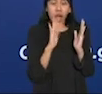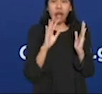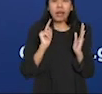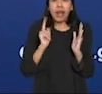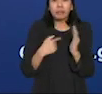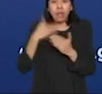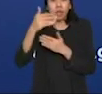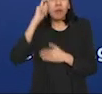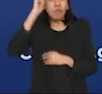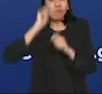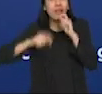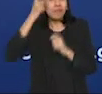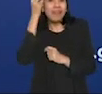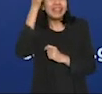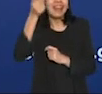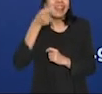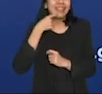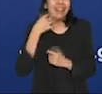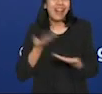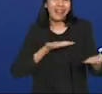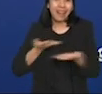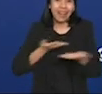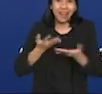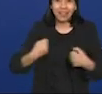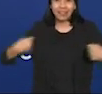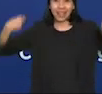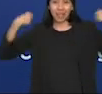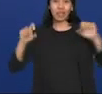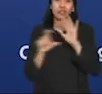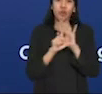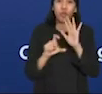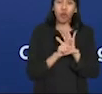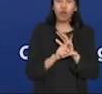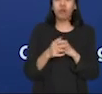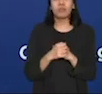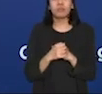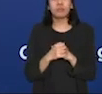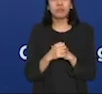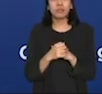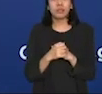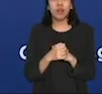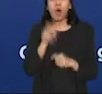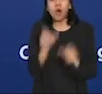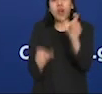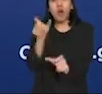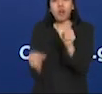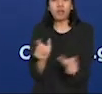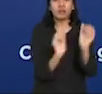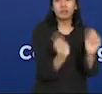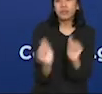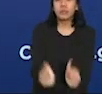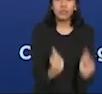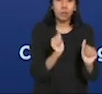layanan kesehatan semisal layanan kebutuhan sumberdaya manusia layanan